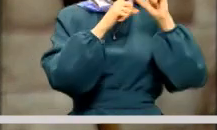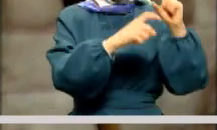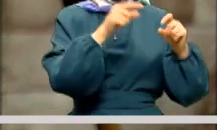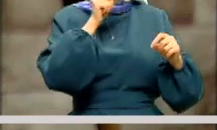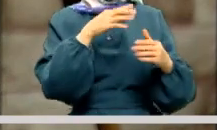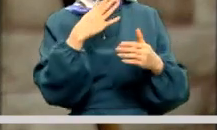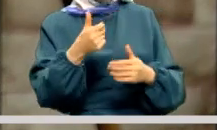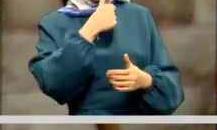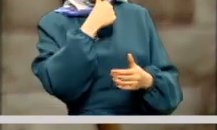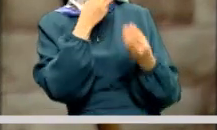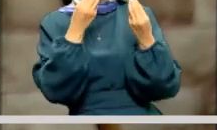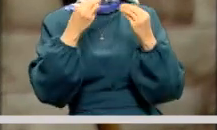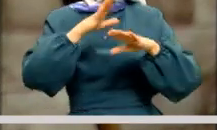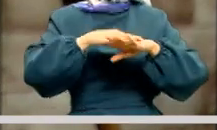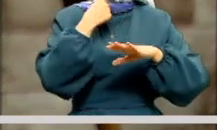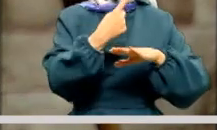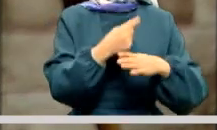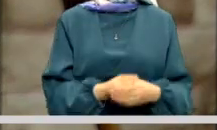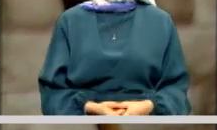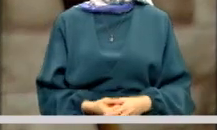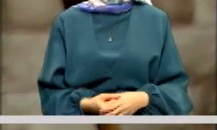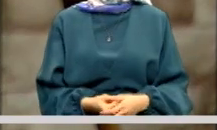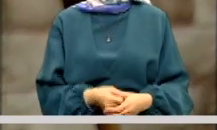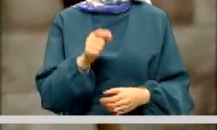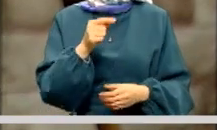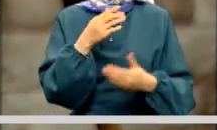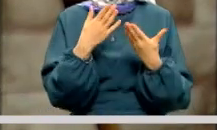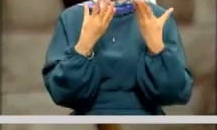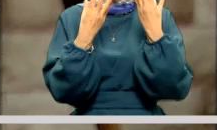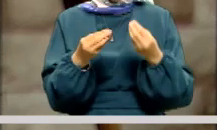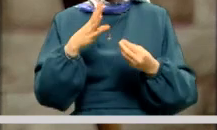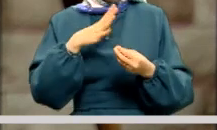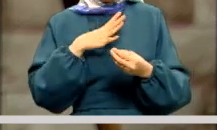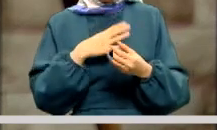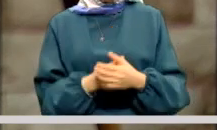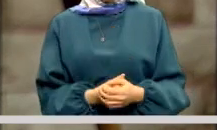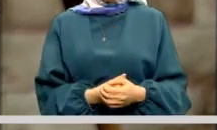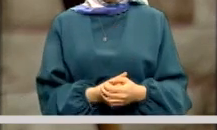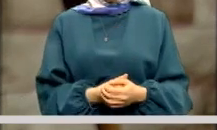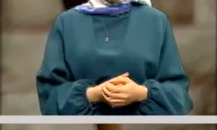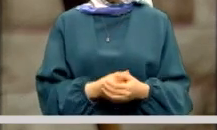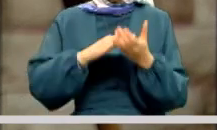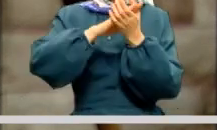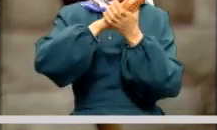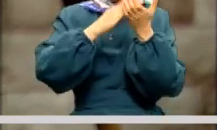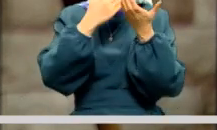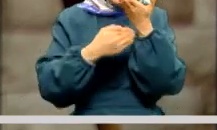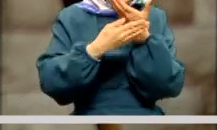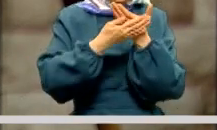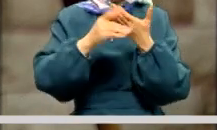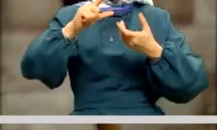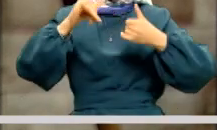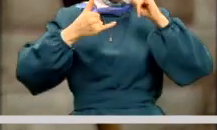babana iyilik yap diyor şimdi bütün bu bize şunu gösteriyor ayakları altına Cennet serilen anne